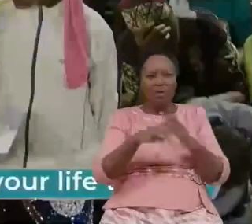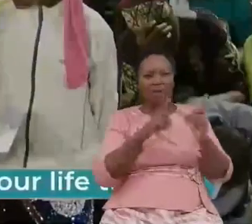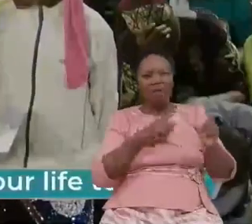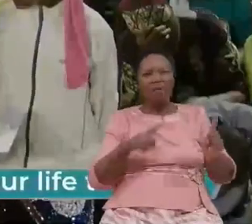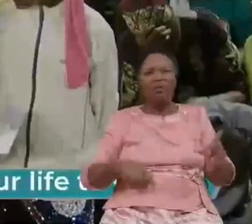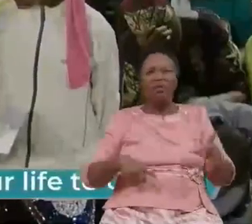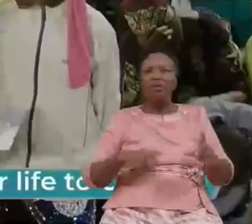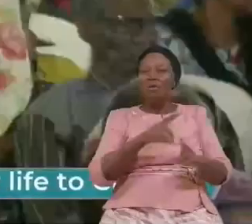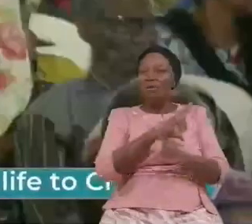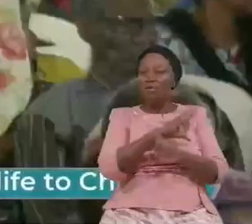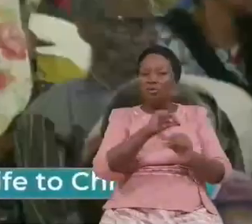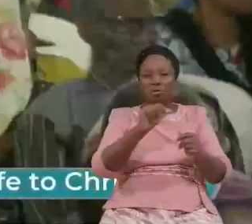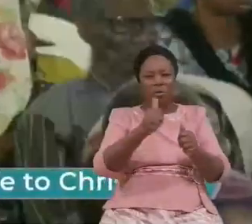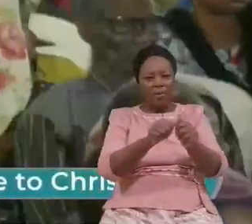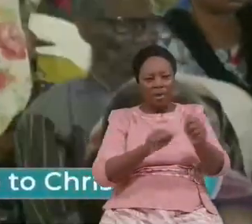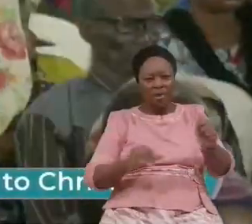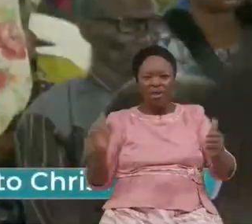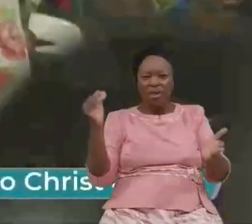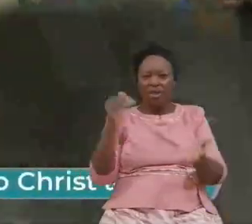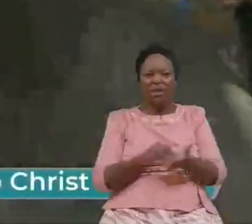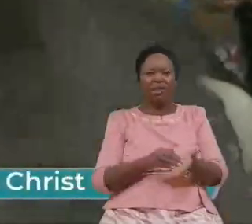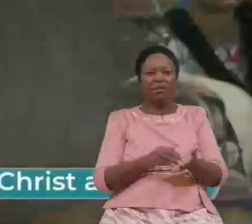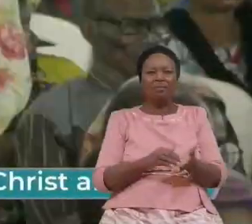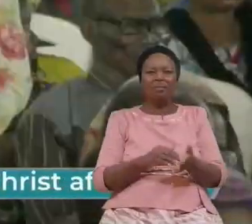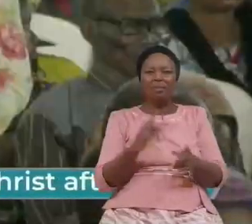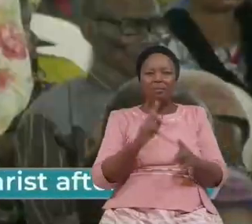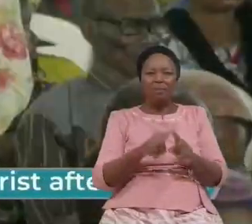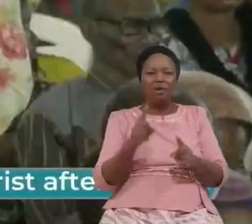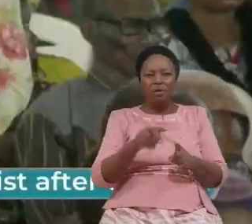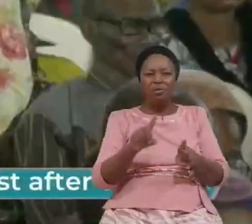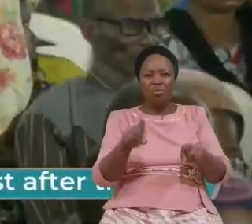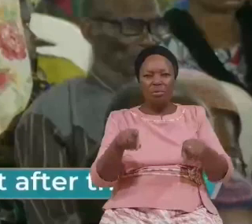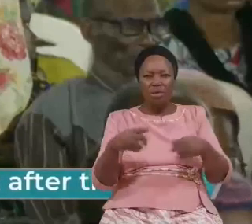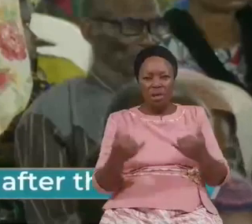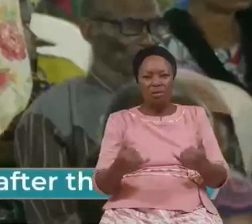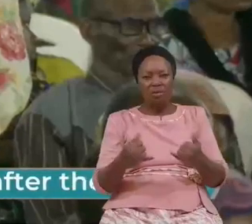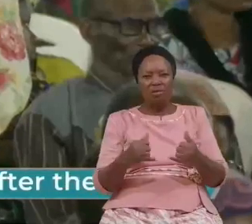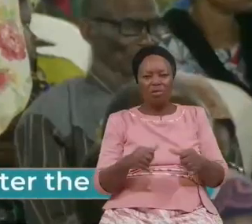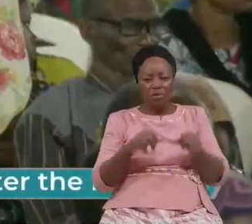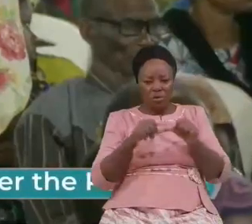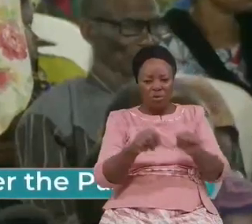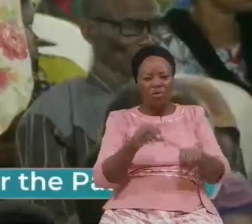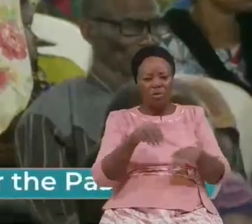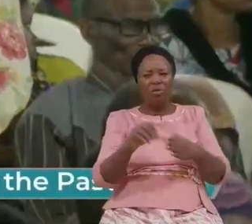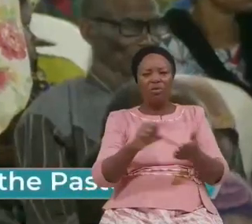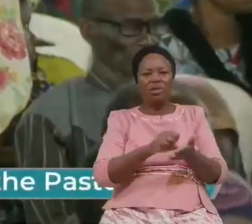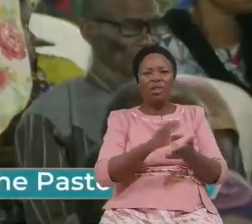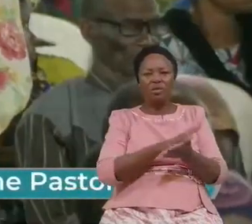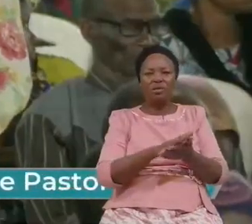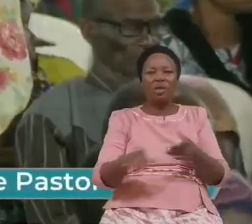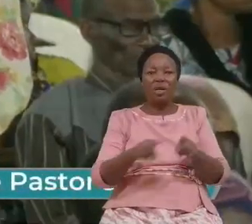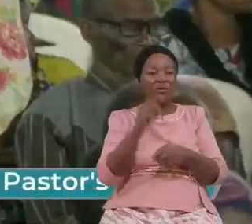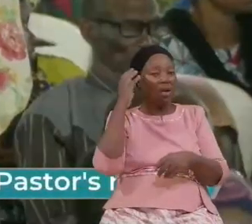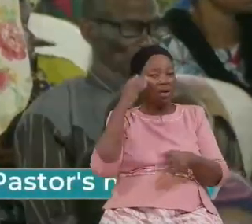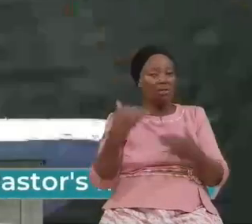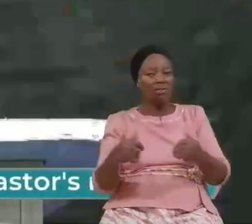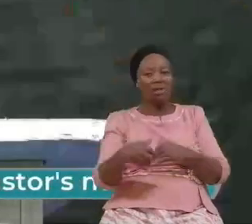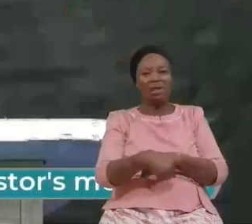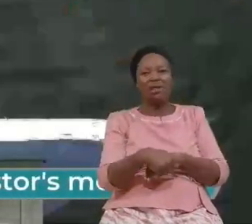tu ne dois plus te lever tomber dans ta vie chrétienne tu dois passer la sanctification comme tu l'entends du